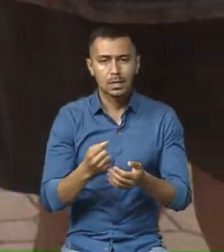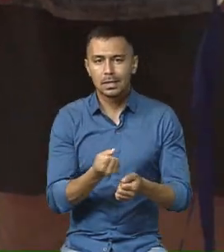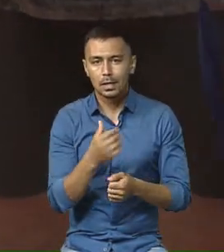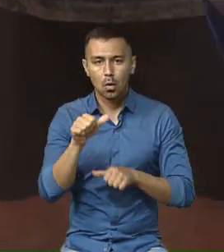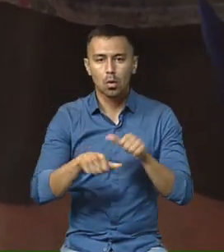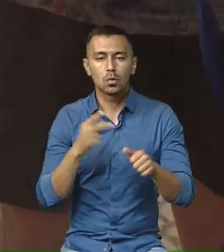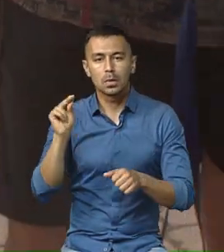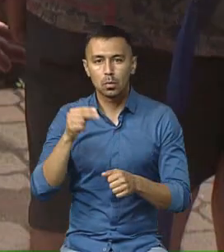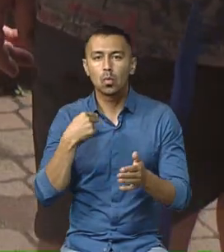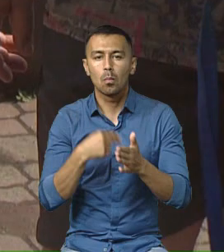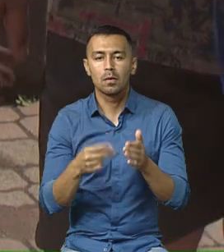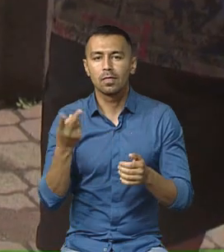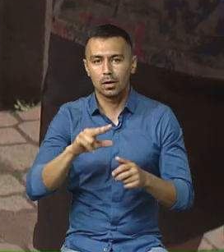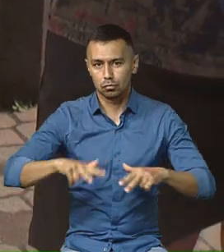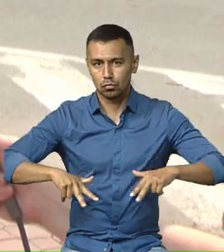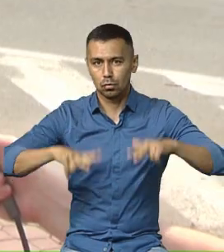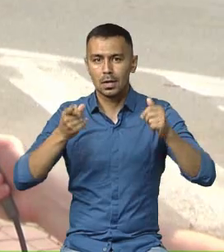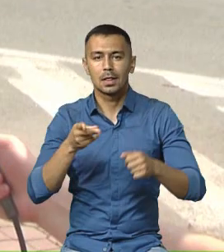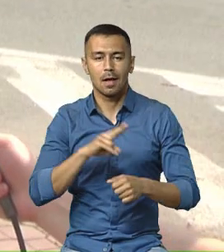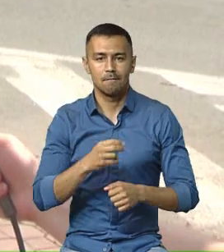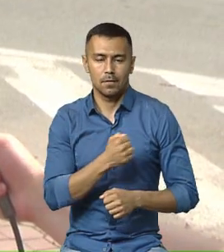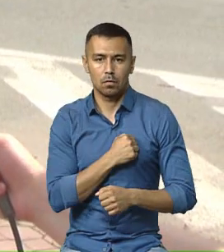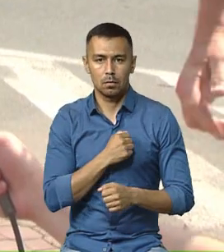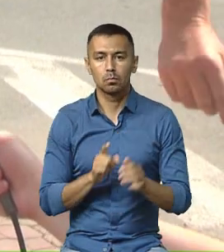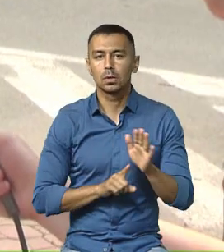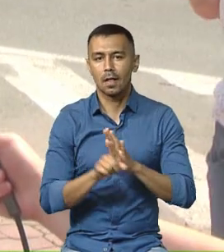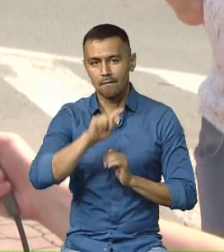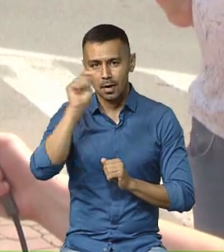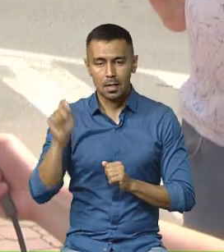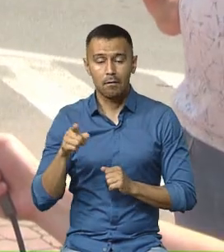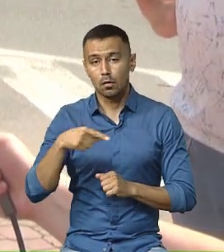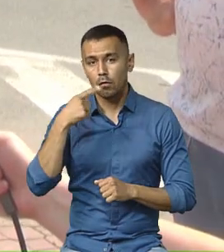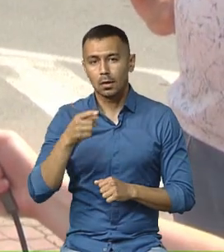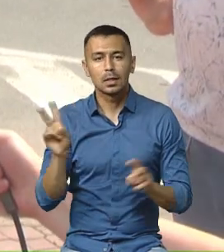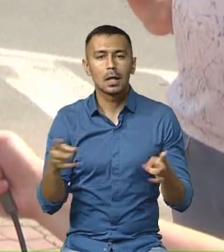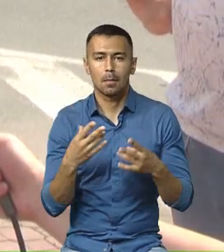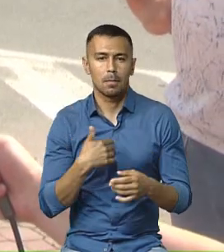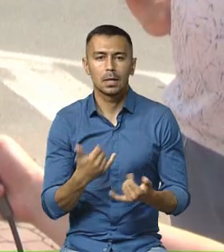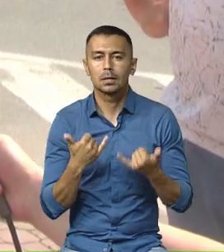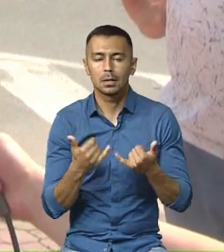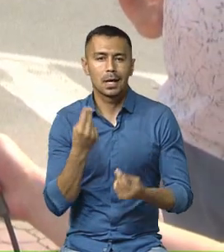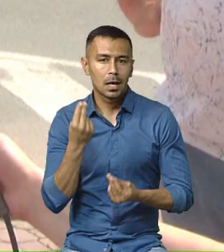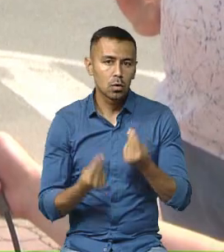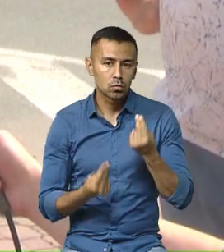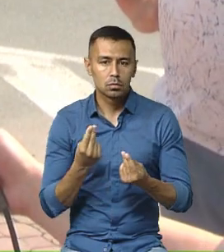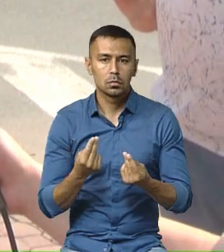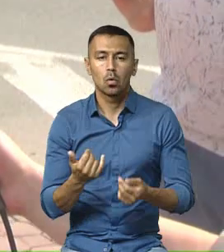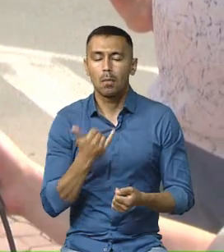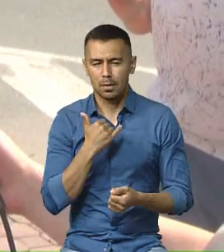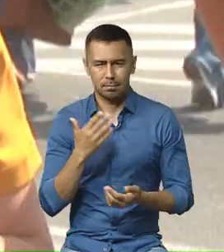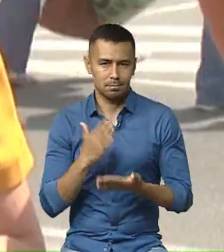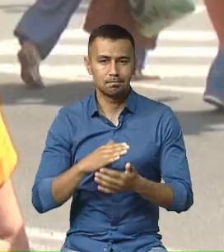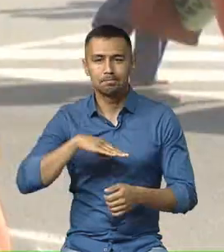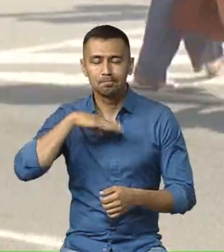щоб чемпіон купив 2 дрони для військових. Прийшла війна, і він каже, не треба мені зараз іграшок, бо іграшок в мене